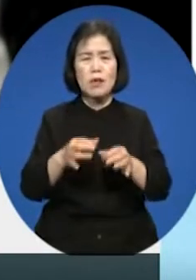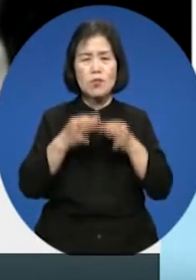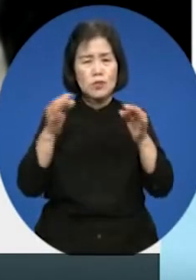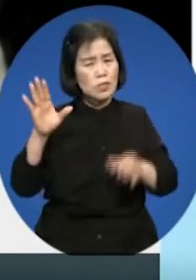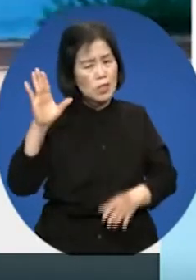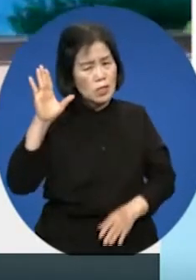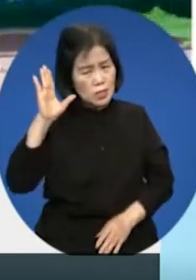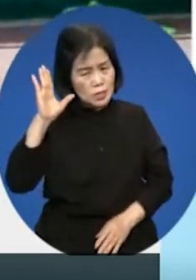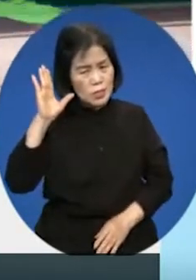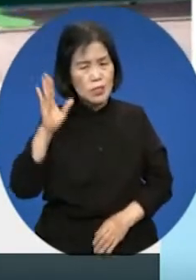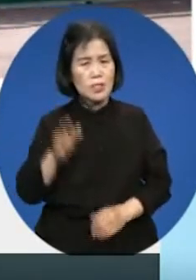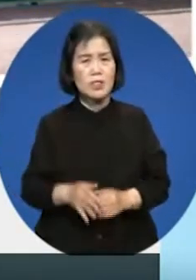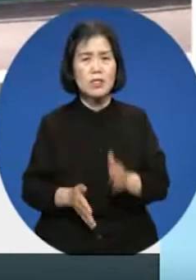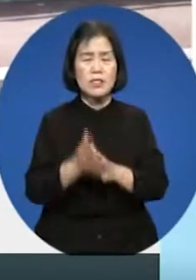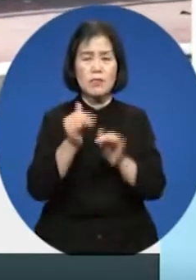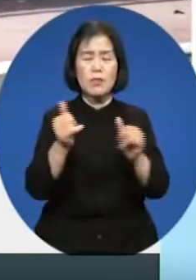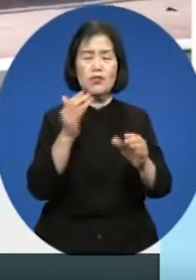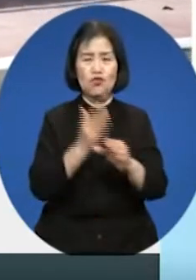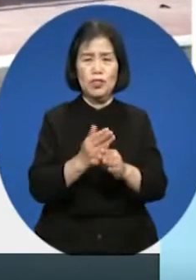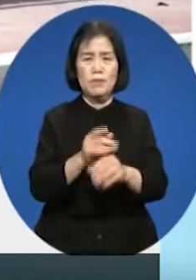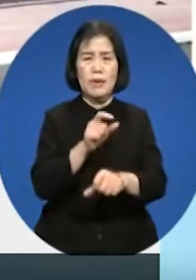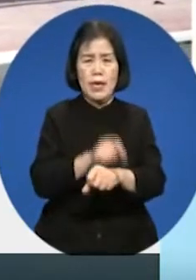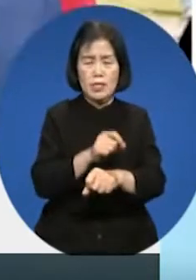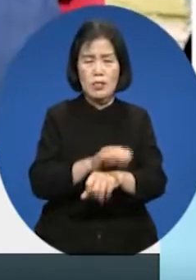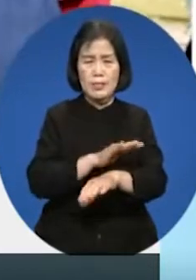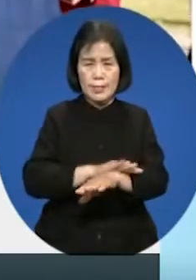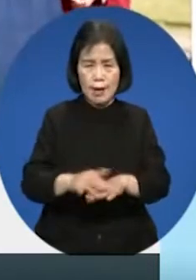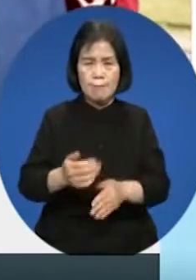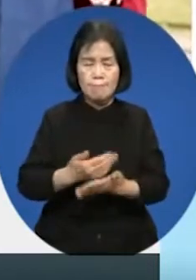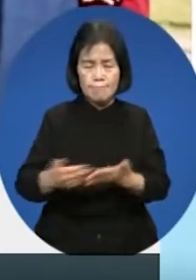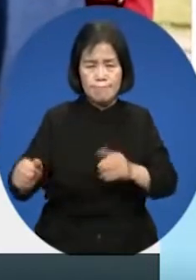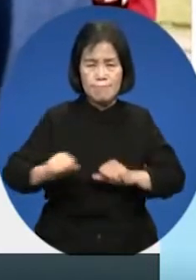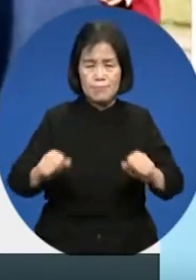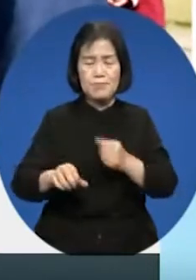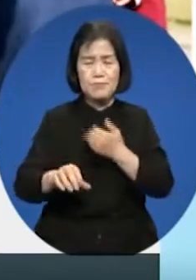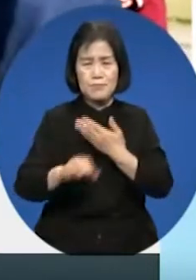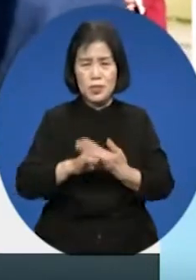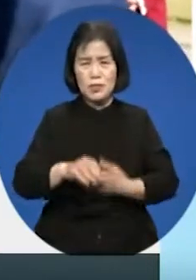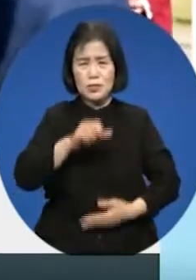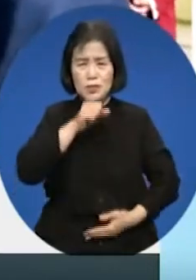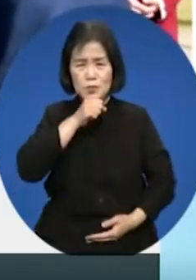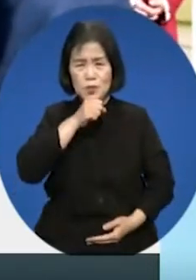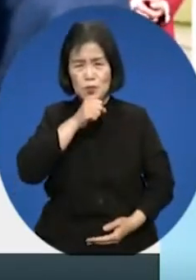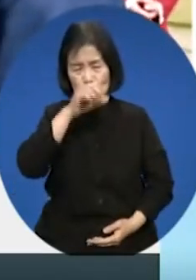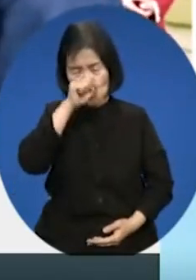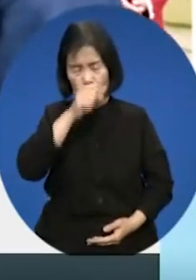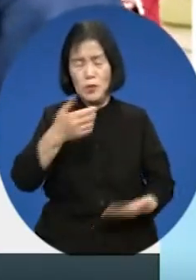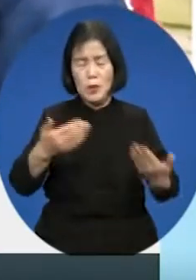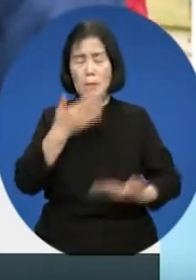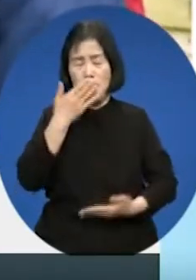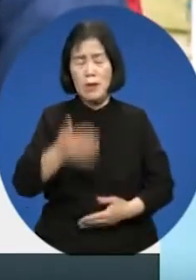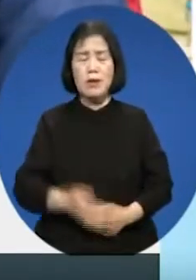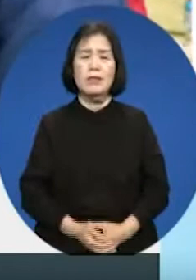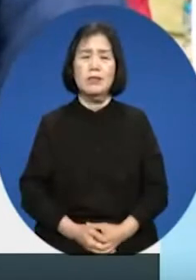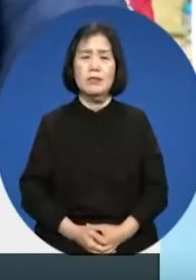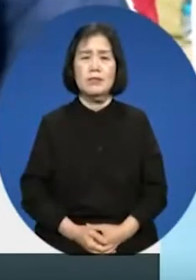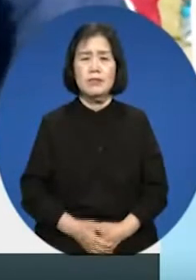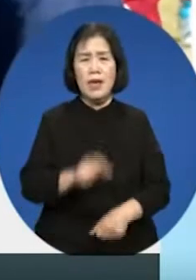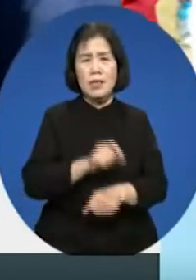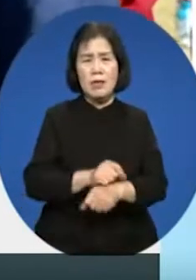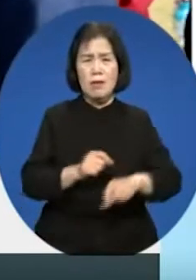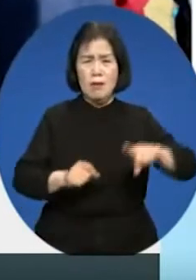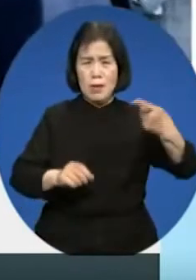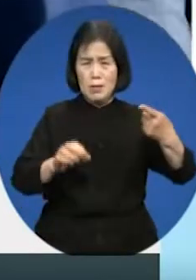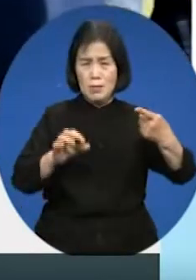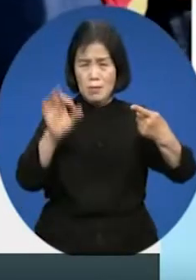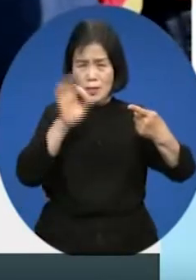경청해서 시민 중심의 행정을 잘 펼쳐가면 좋은 점수를 얻을 거라고 생각하고요. 행정이 100점